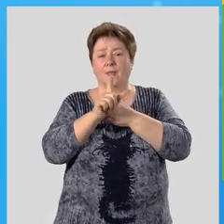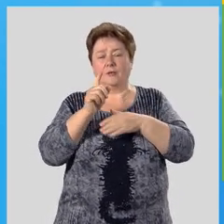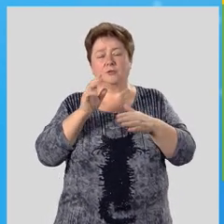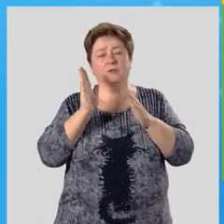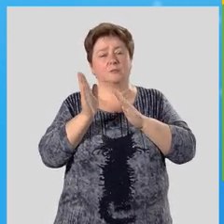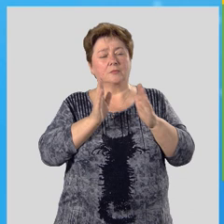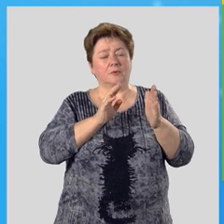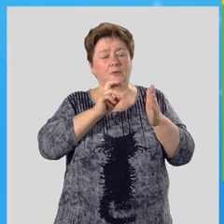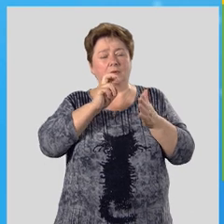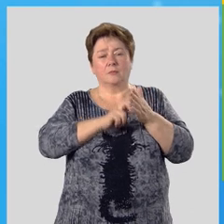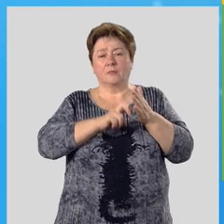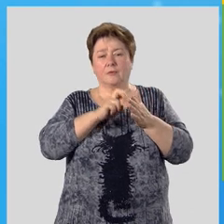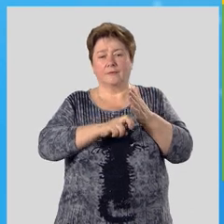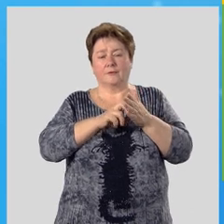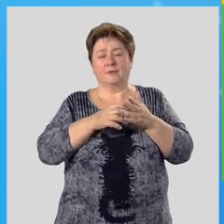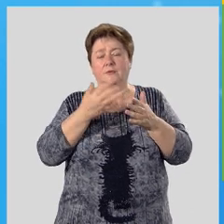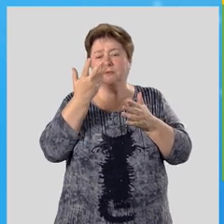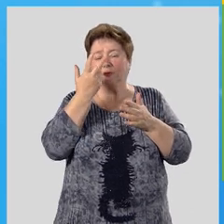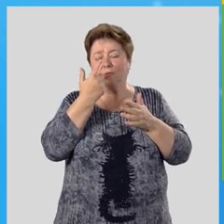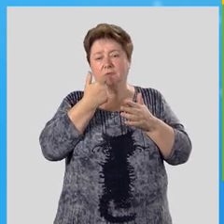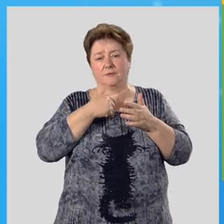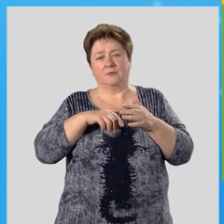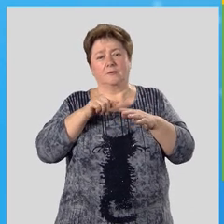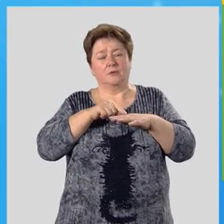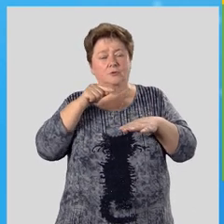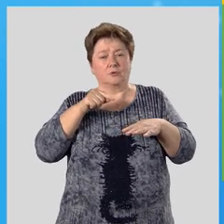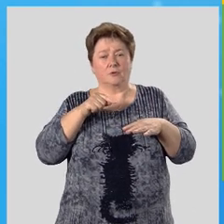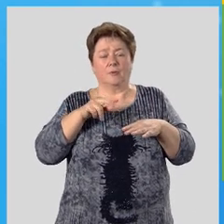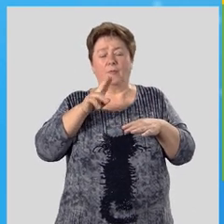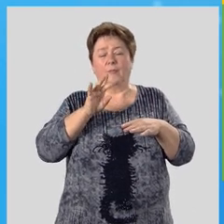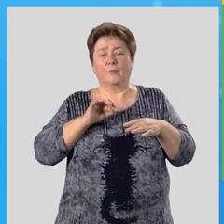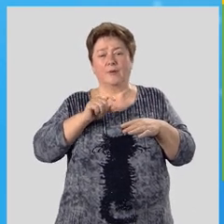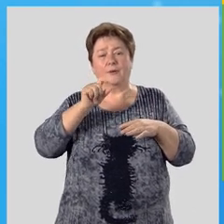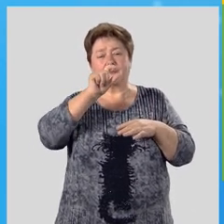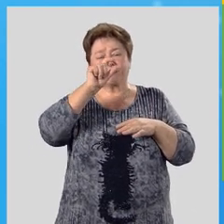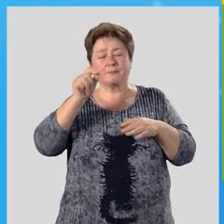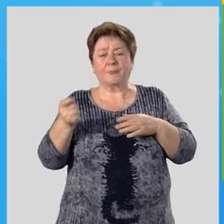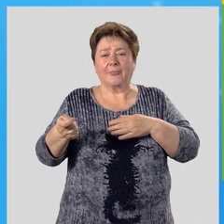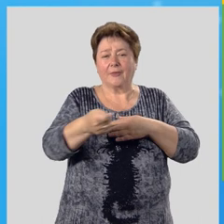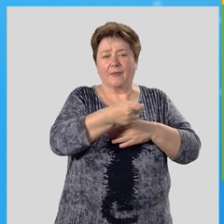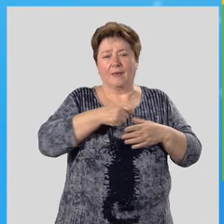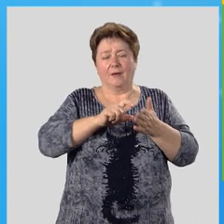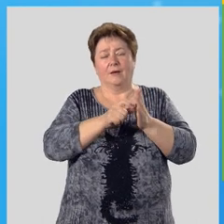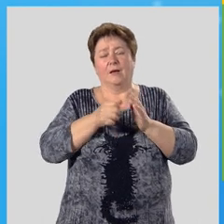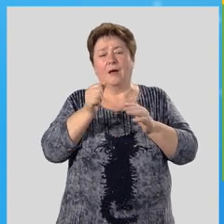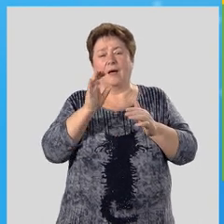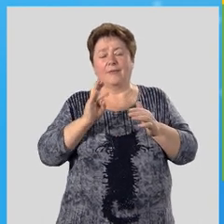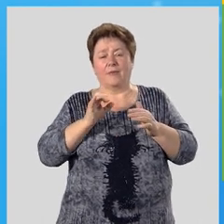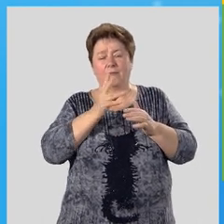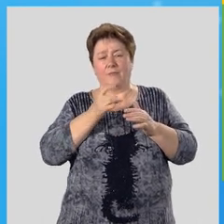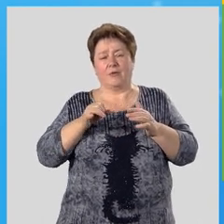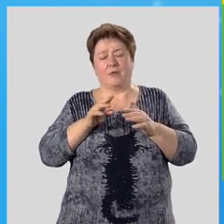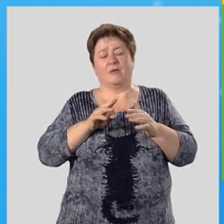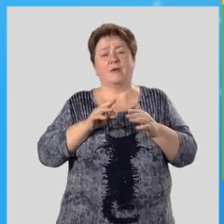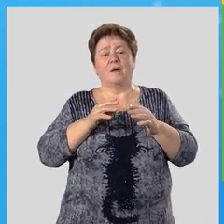обязательном порядке оценивать цветоощущение. При серповидно-клеточной анемии